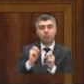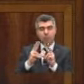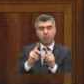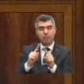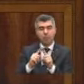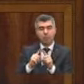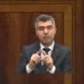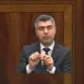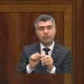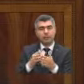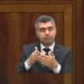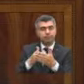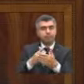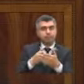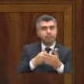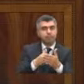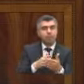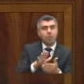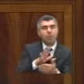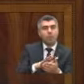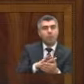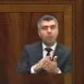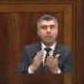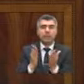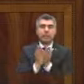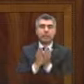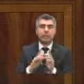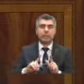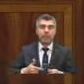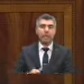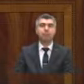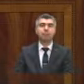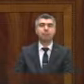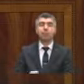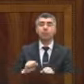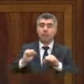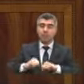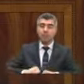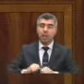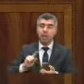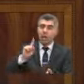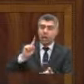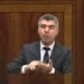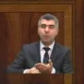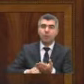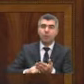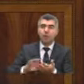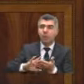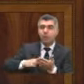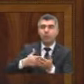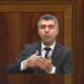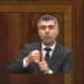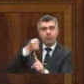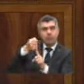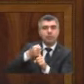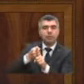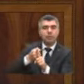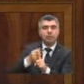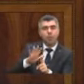رئيسيا للمنظومة التعليمية. ينبغي تضافر الجهود مختلف